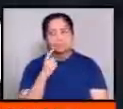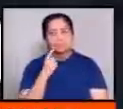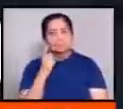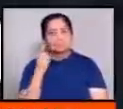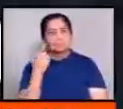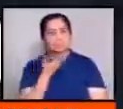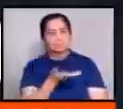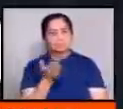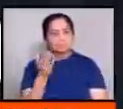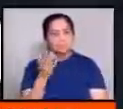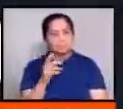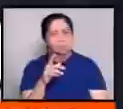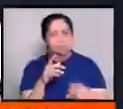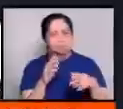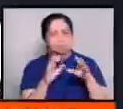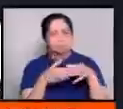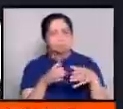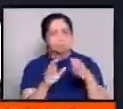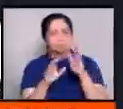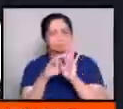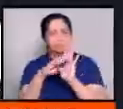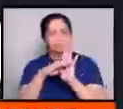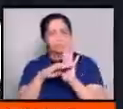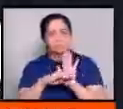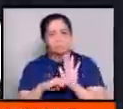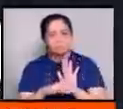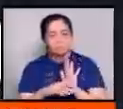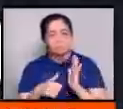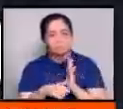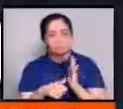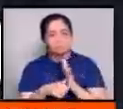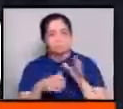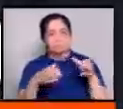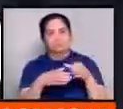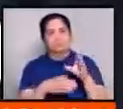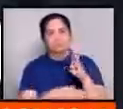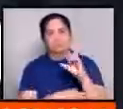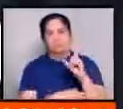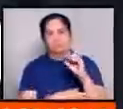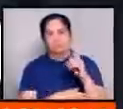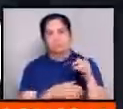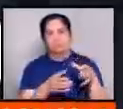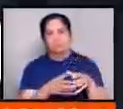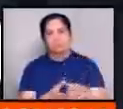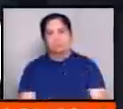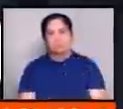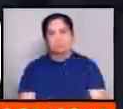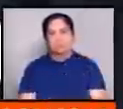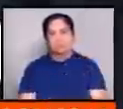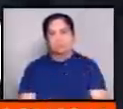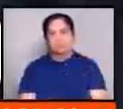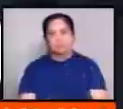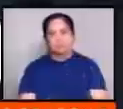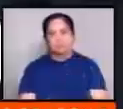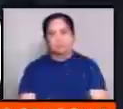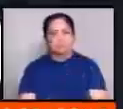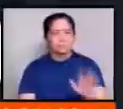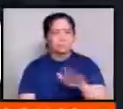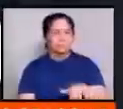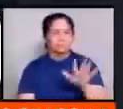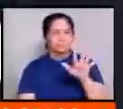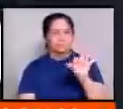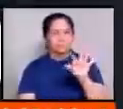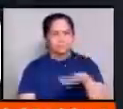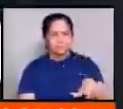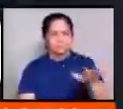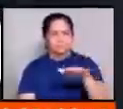magmi-meeting yung party list. Ang party list kasi, they vote as a block. They vote as a block. So, around